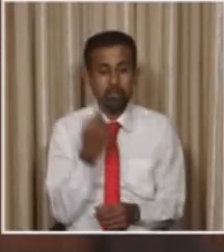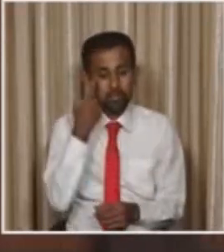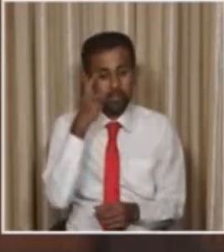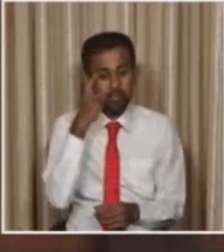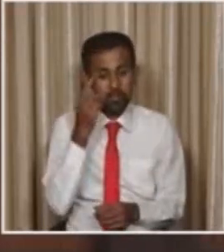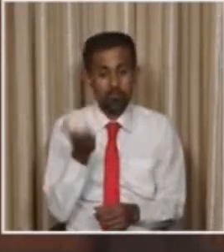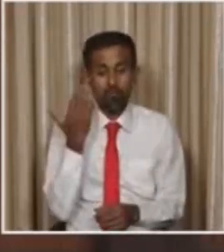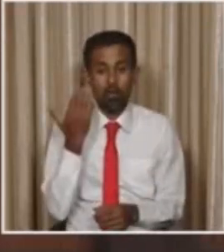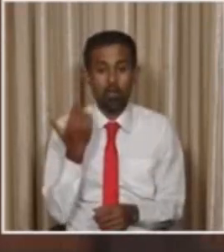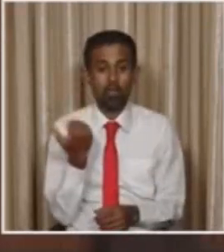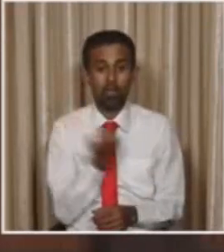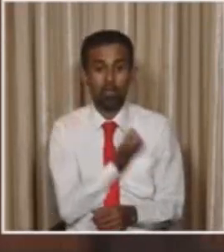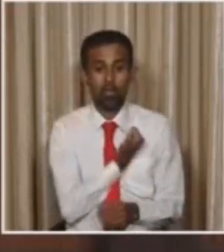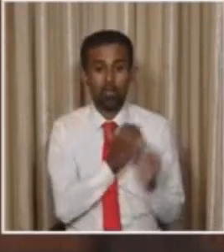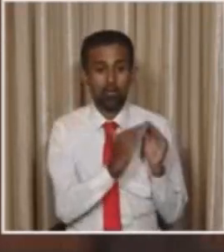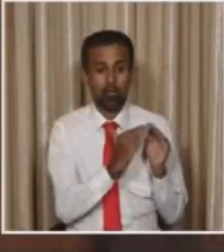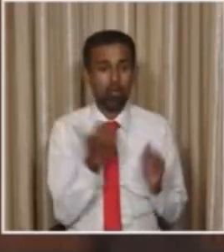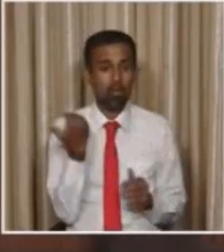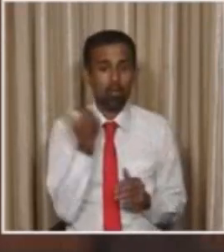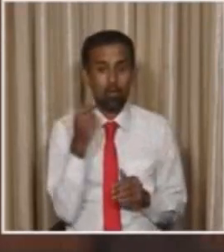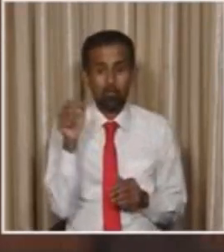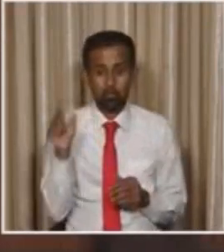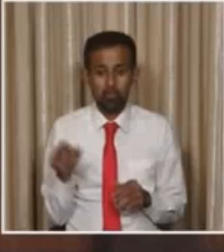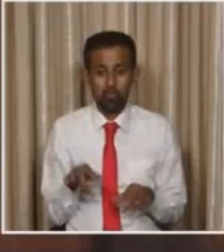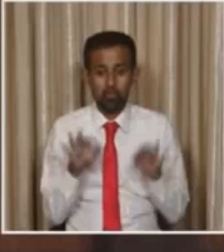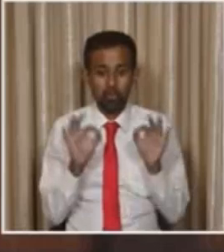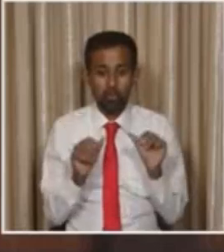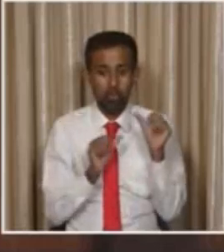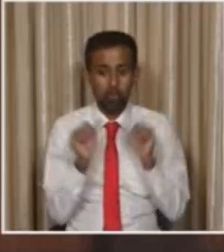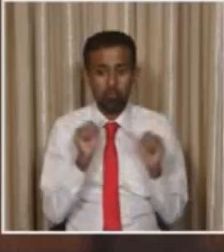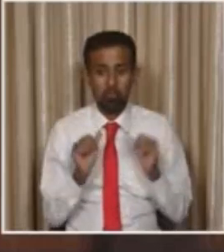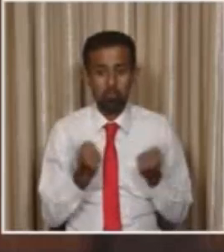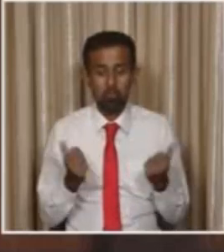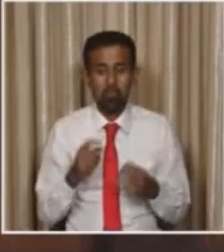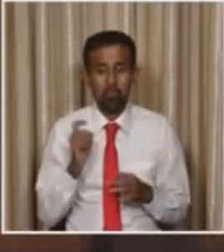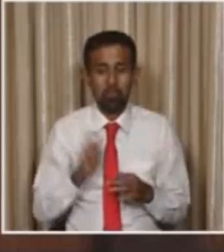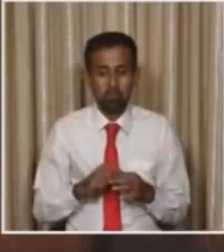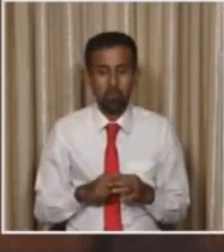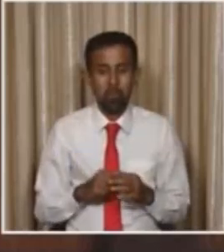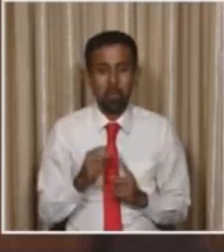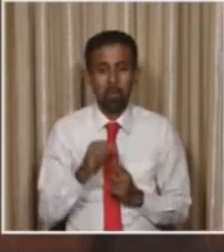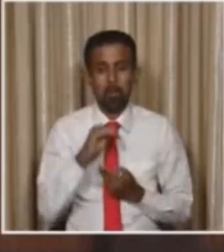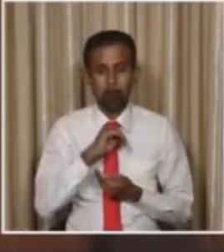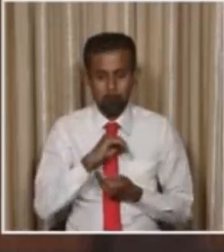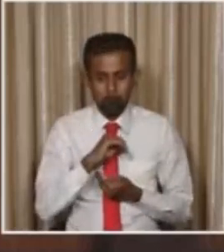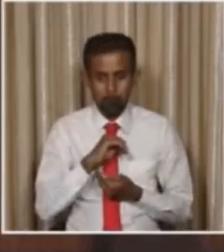அந்த வைத்தியசாலைக்கு தேவையான மருந்தை தனியார் பார்மசியூடாக வாங்கி கொடுத்து